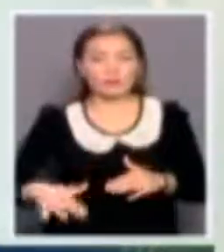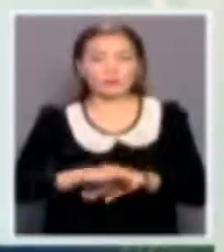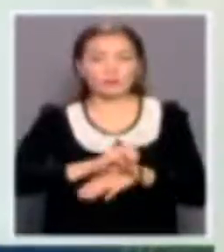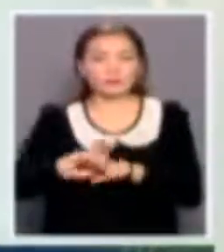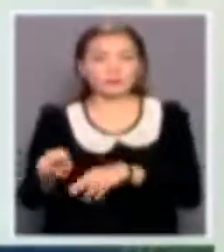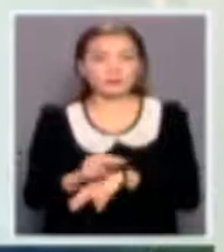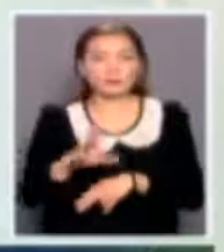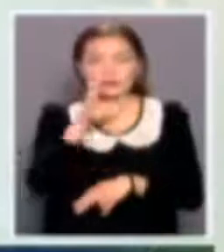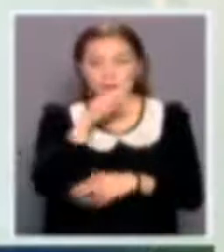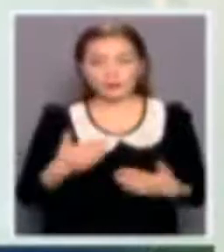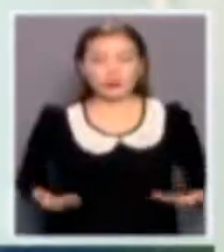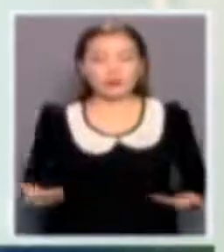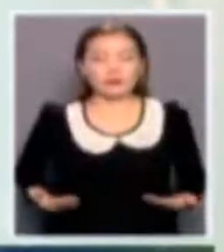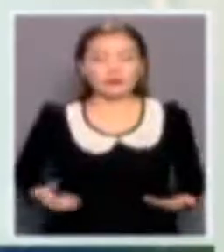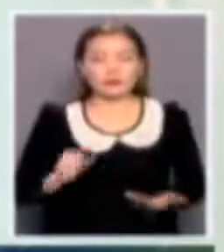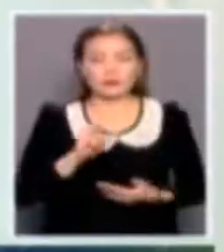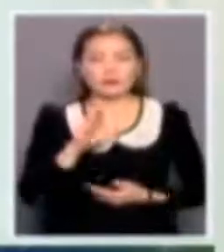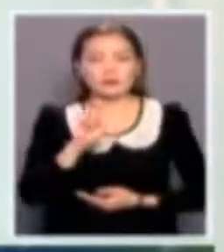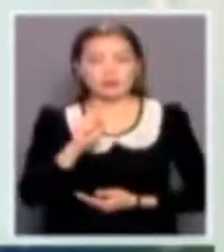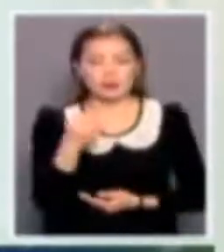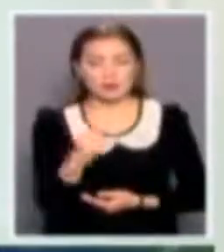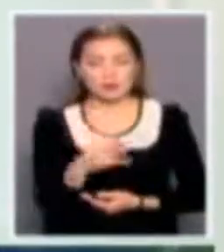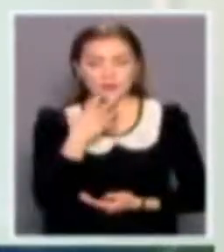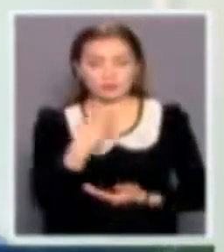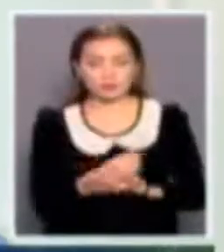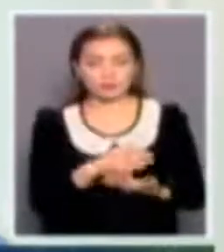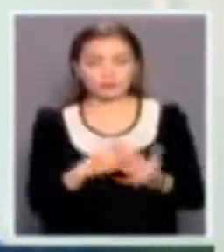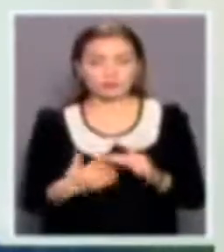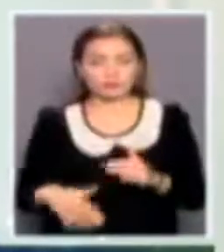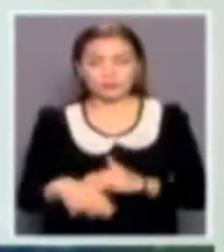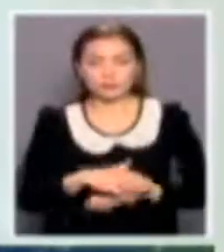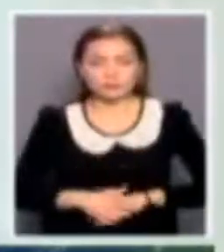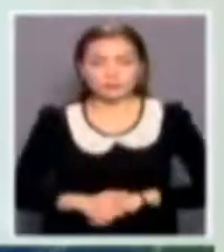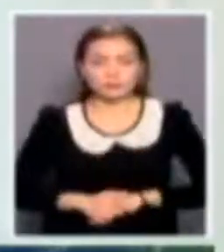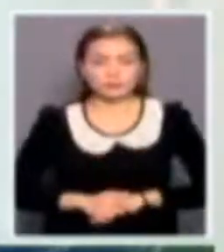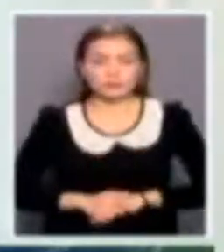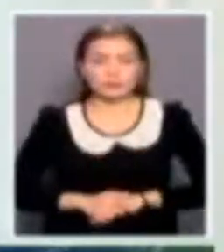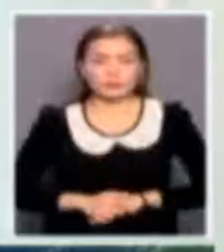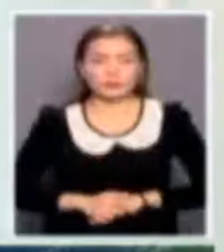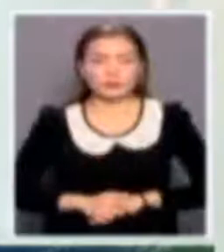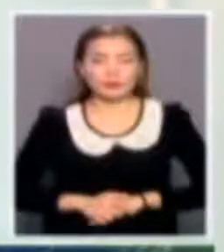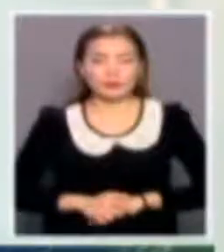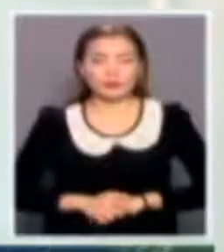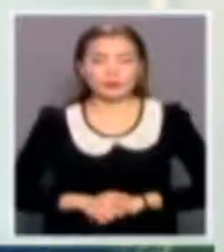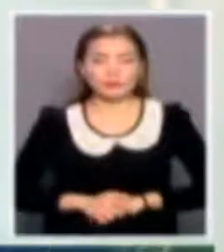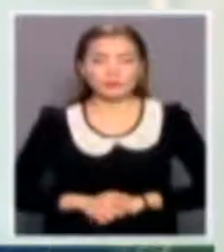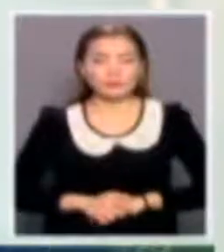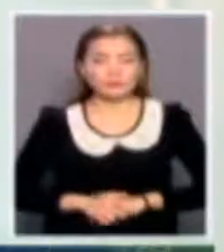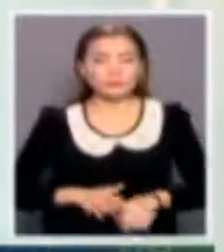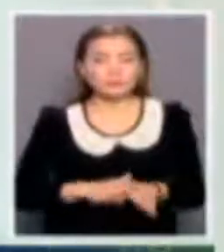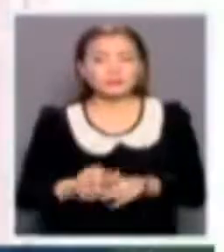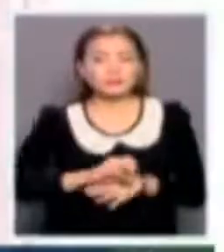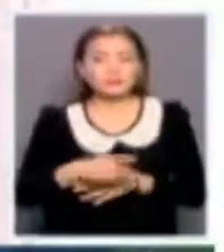условия. Жителям поселка Аксай обслуживаться у себя в своей семейно-врачебной амбулатории. Данное здание